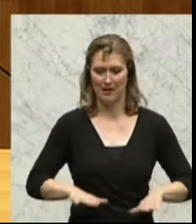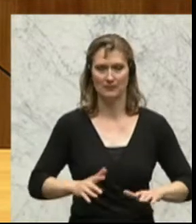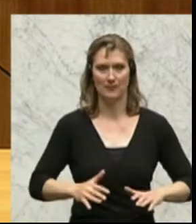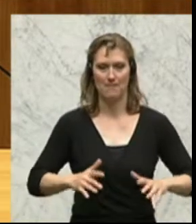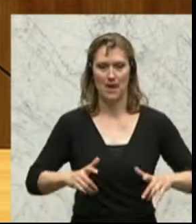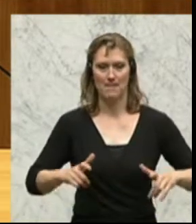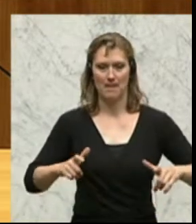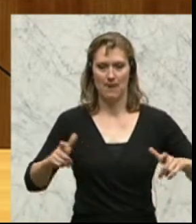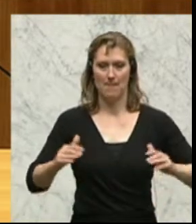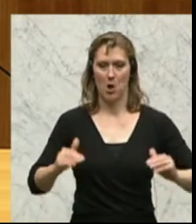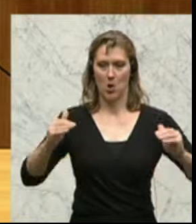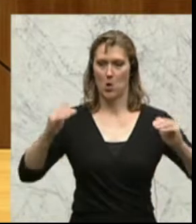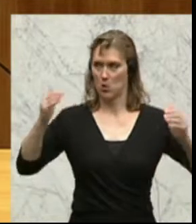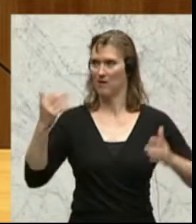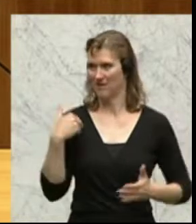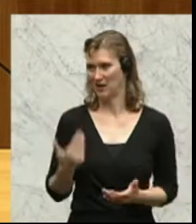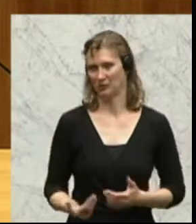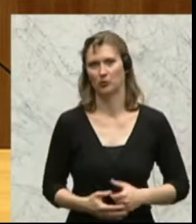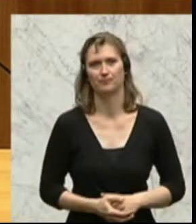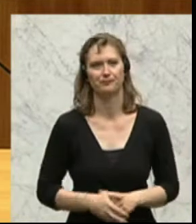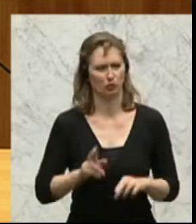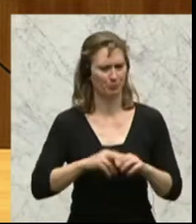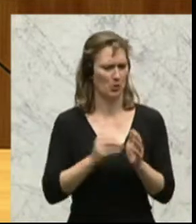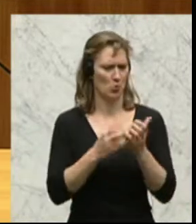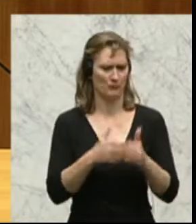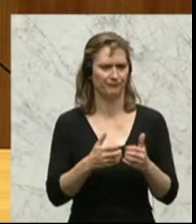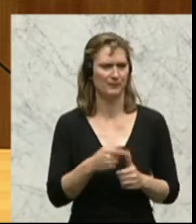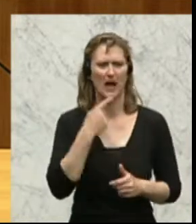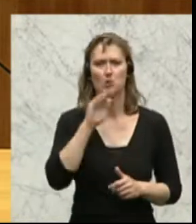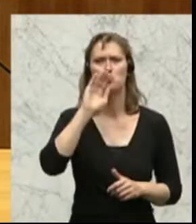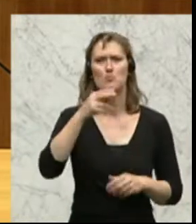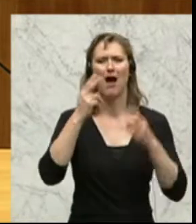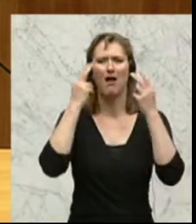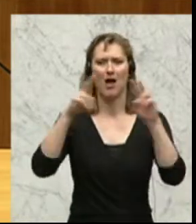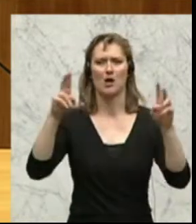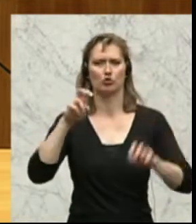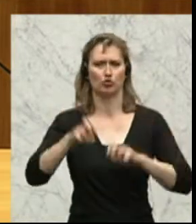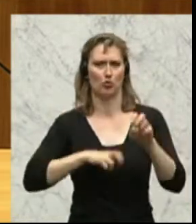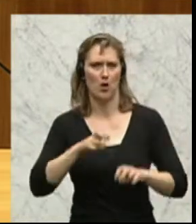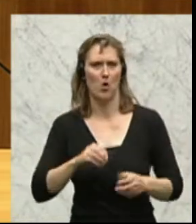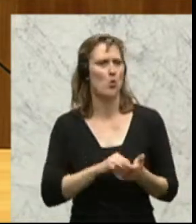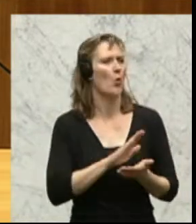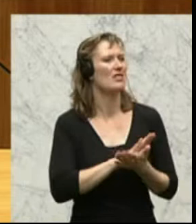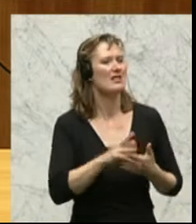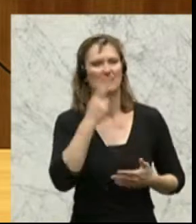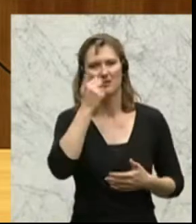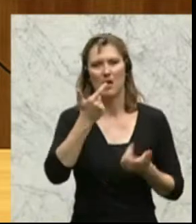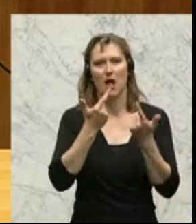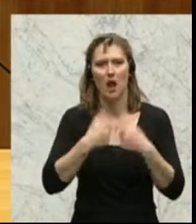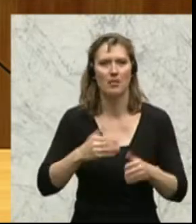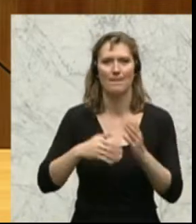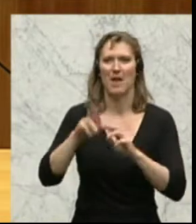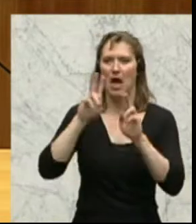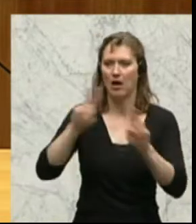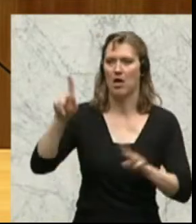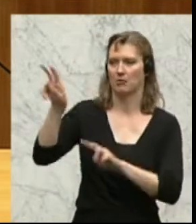zu sprechen komme. Man kann, wenn wir von solchen reichen Steuern sprechen, es ist noch nie ein Land reicher geworden, weil man die Reichen